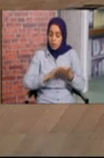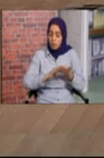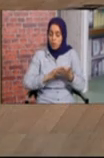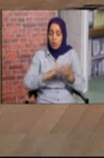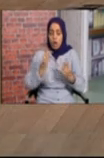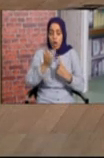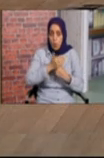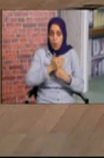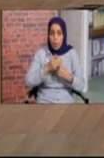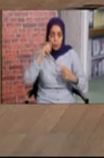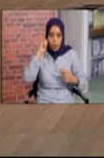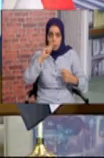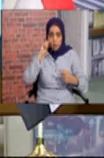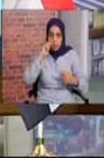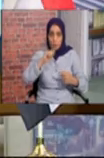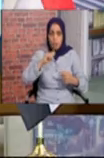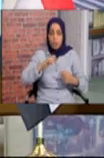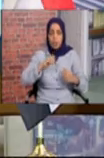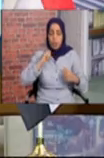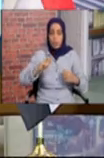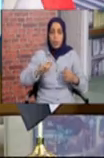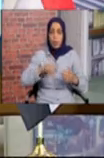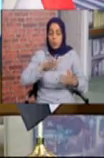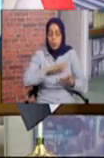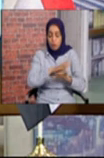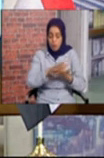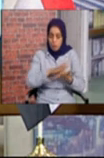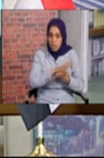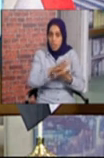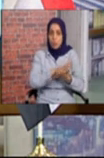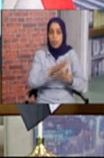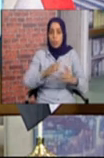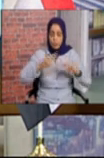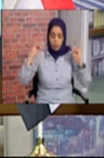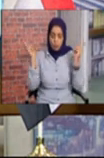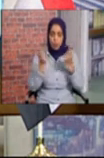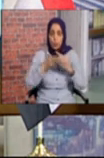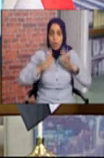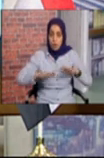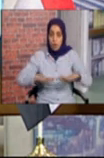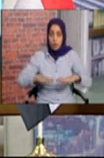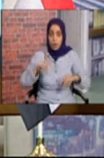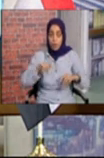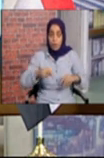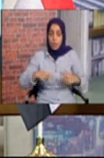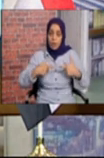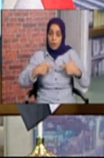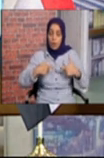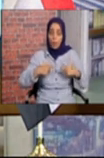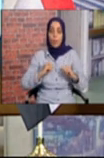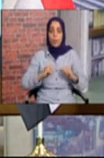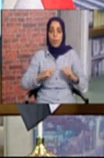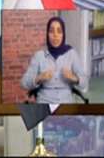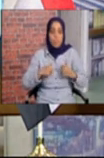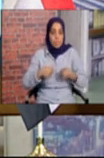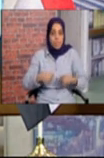وبدون استراتيجية بناءة مستدامة في جميع الدول. النهاردة في الحرب الكيماوية، يعني